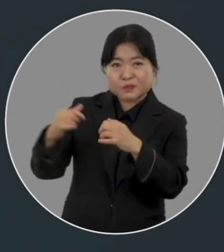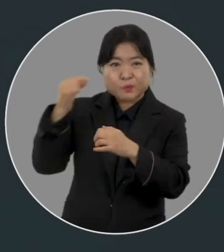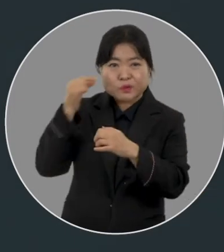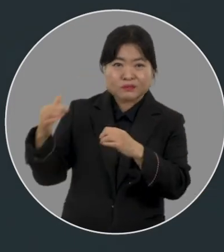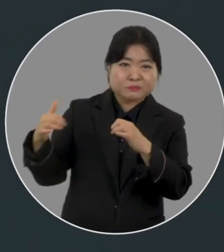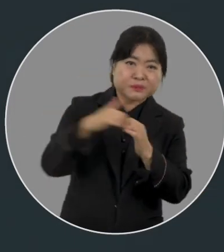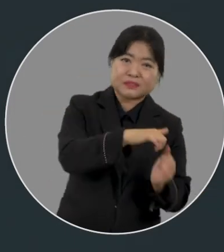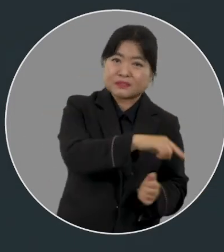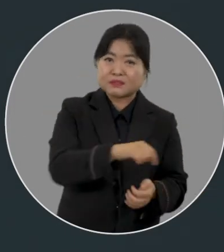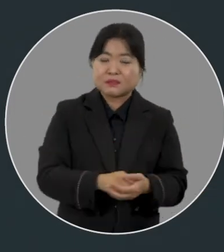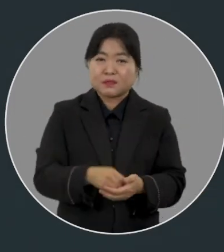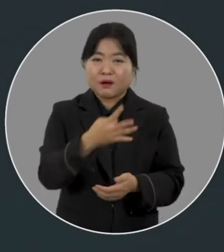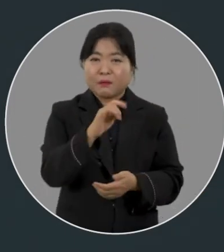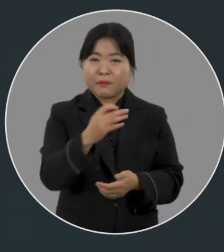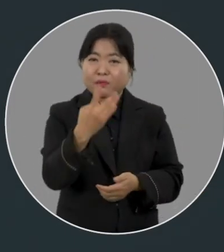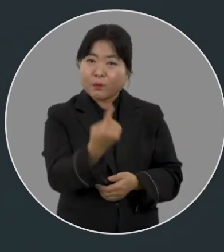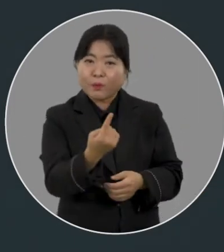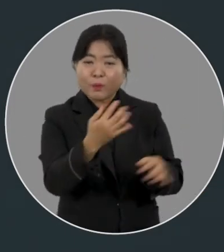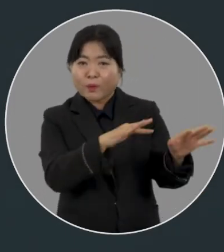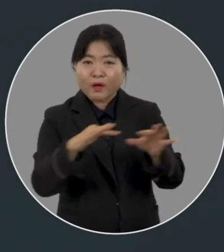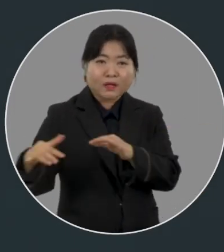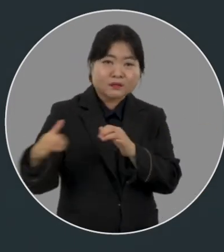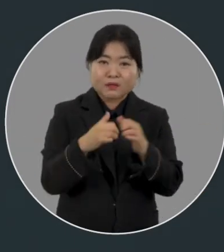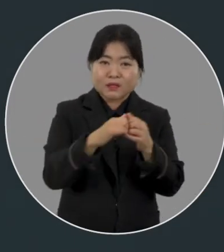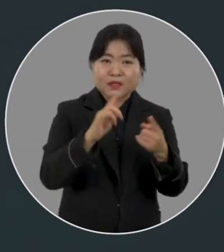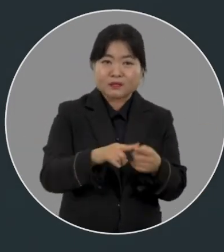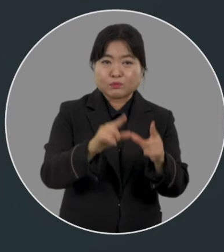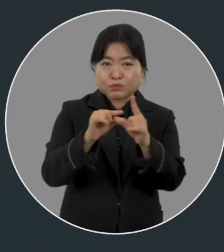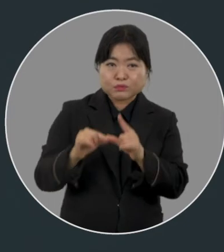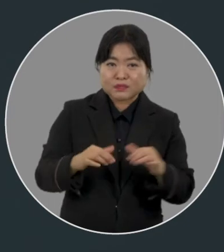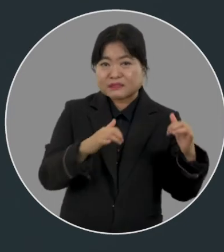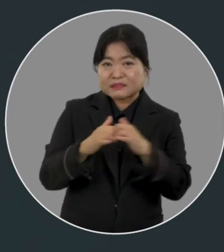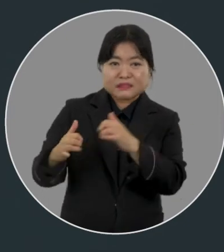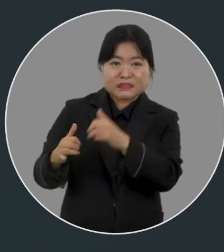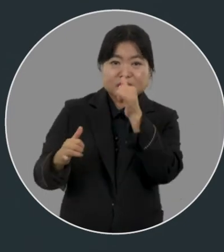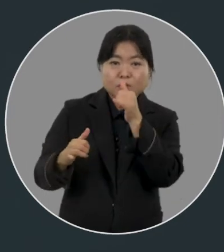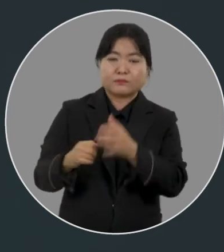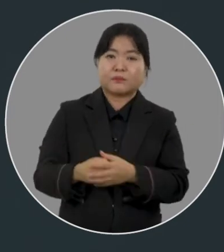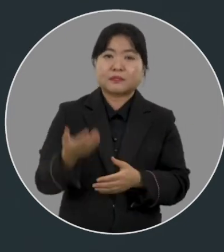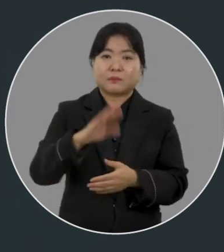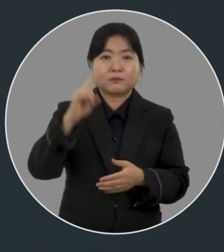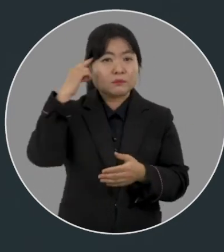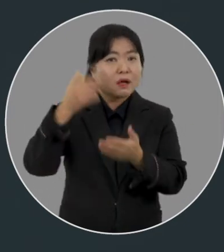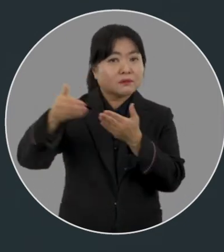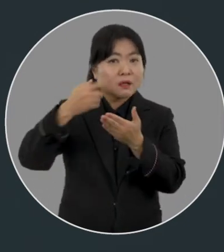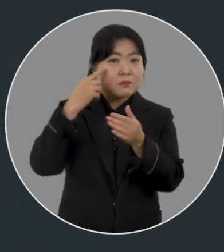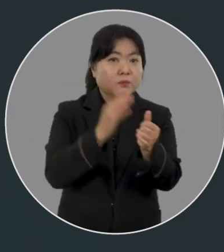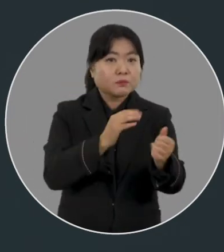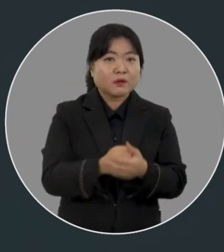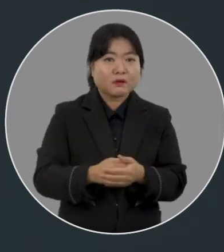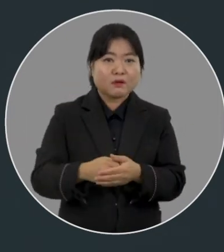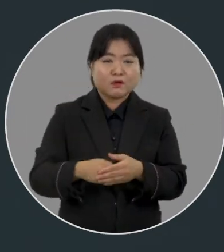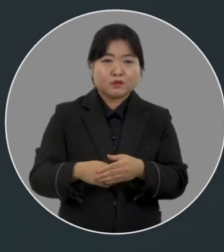물론 레판토 해전 같은 지중해에서 부분적 승리는 있었겠지요. 여러분 한번 상상해 보십시오. 그